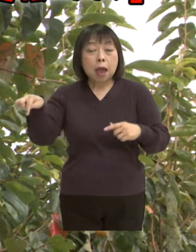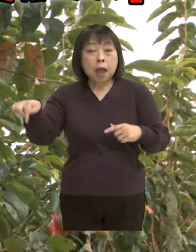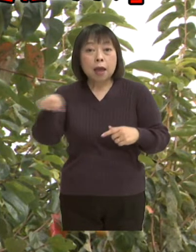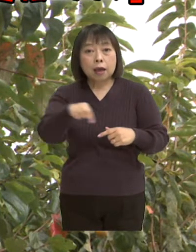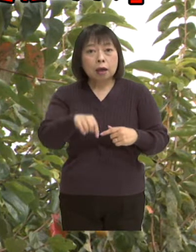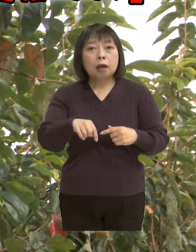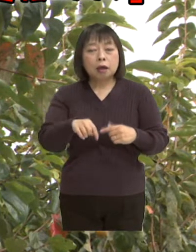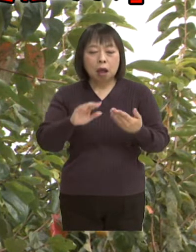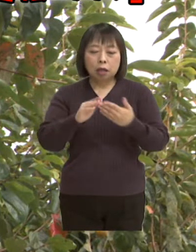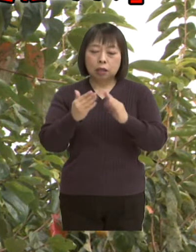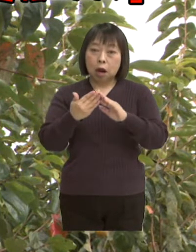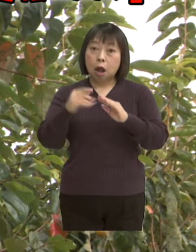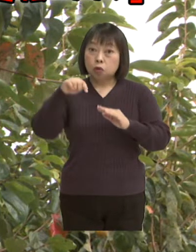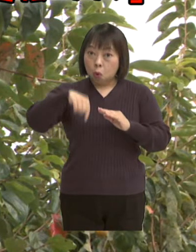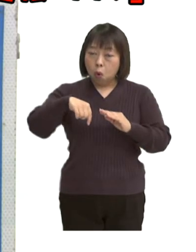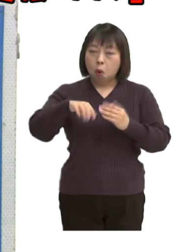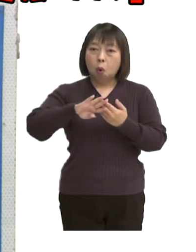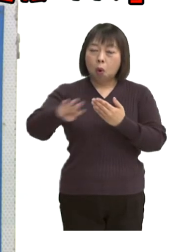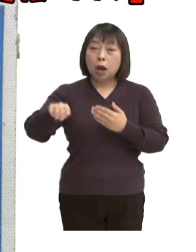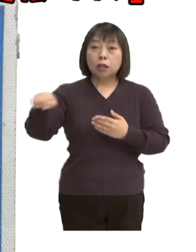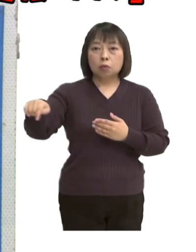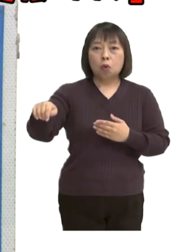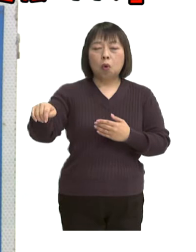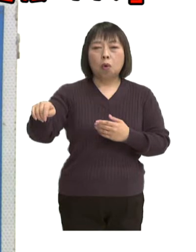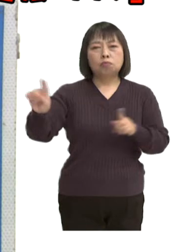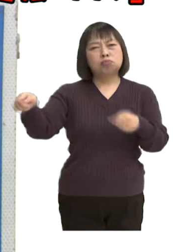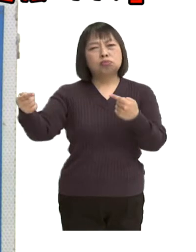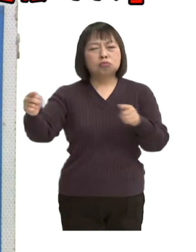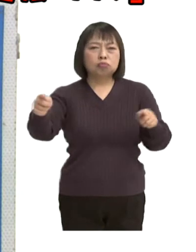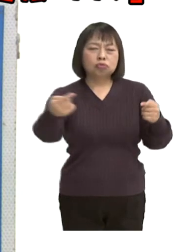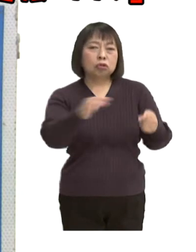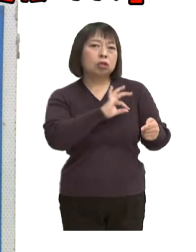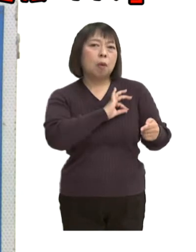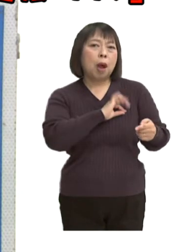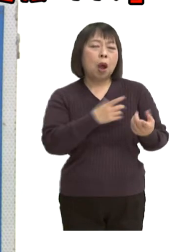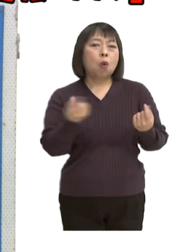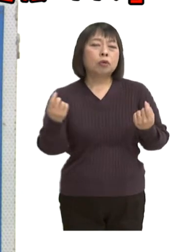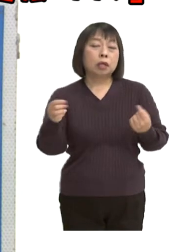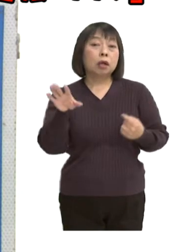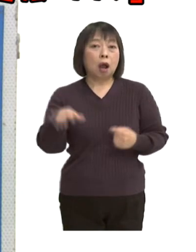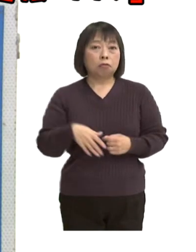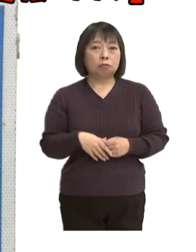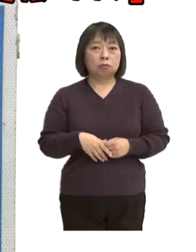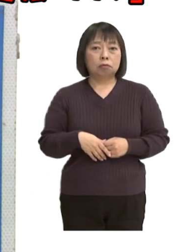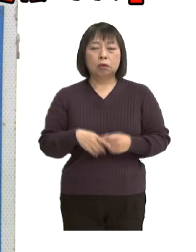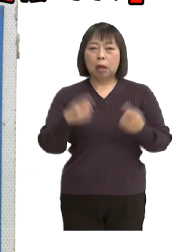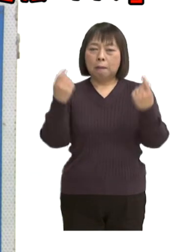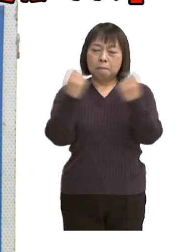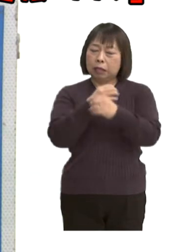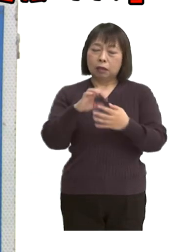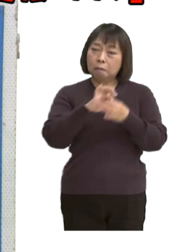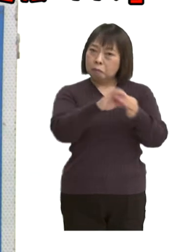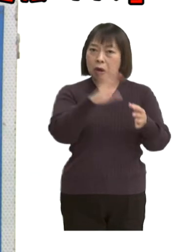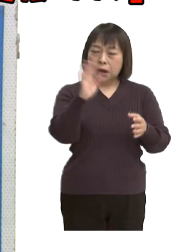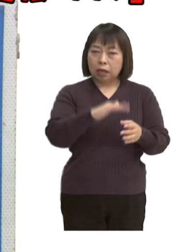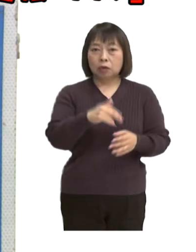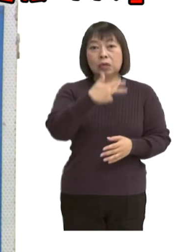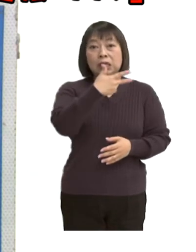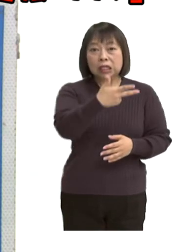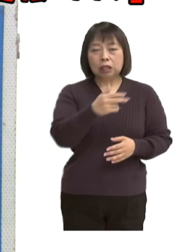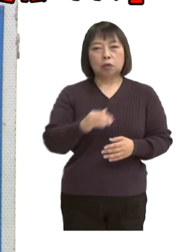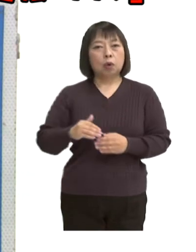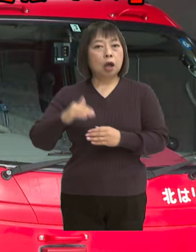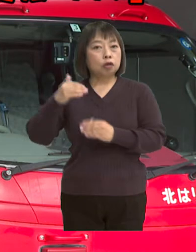の市町にも多数存在しますので、間違いを防ぐためにも必ず市町名からはっきりと答えてください。